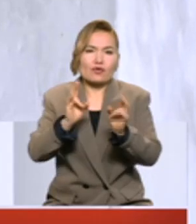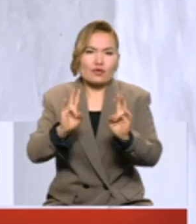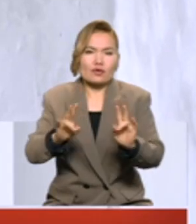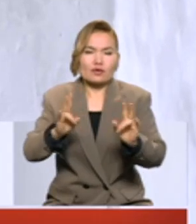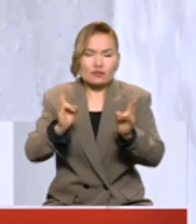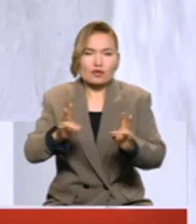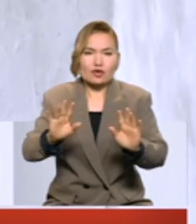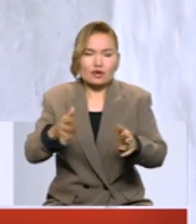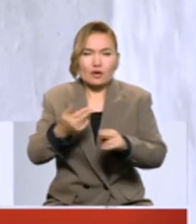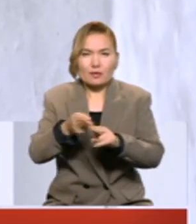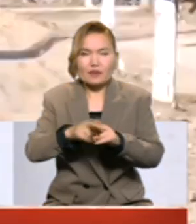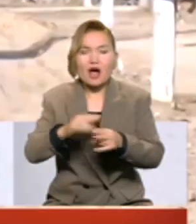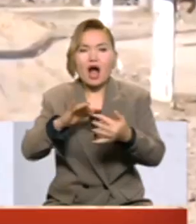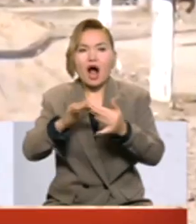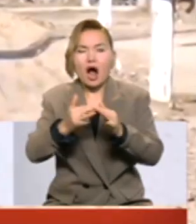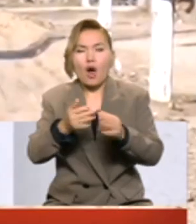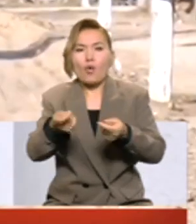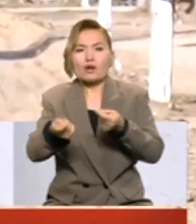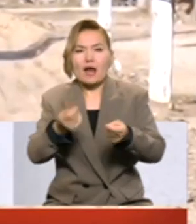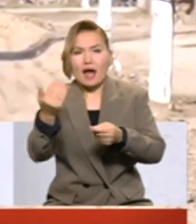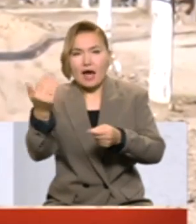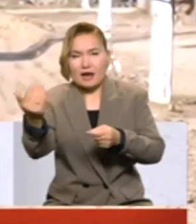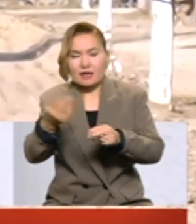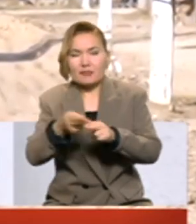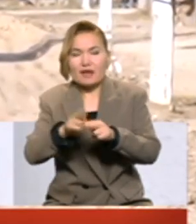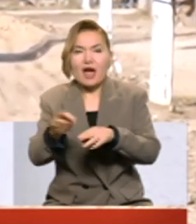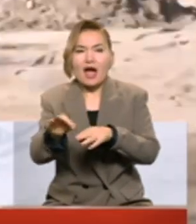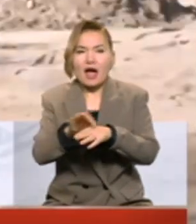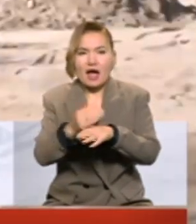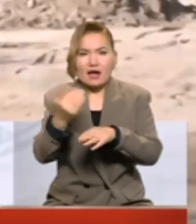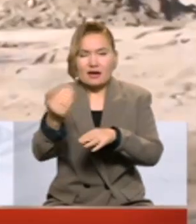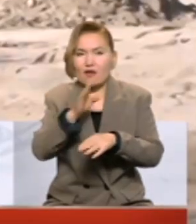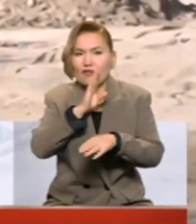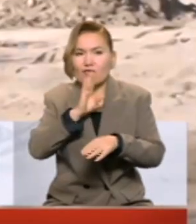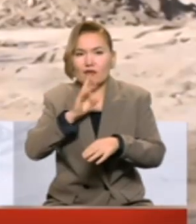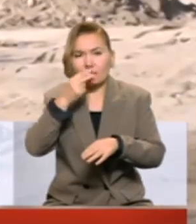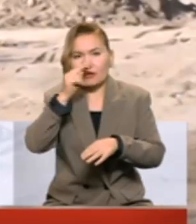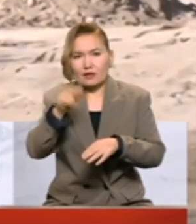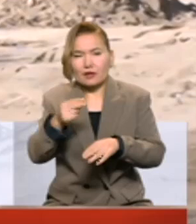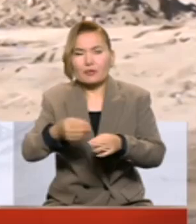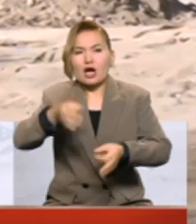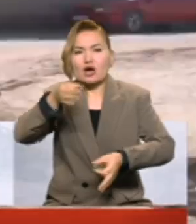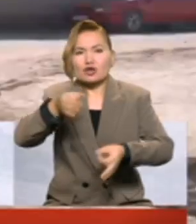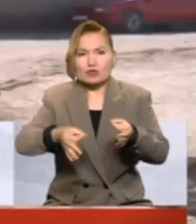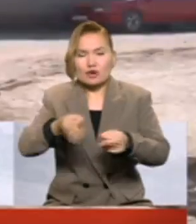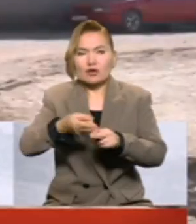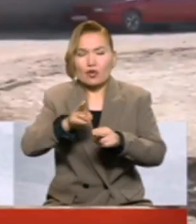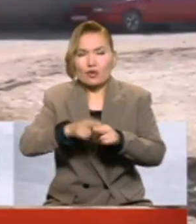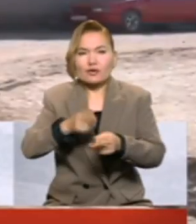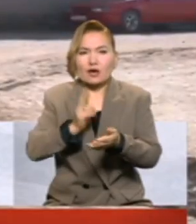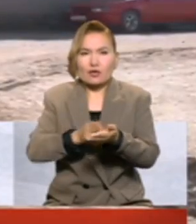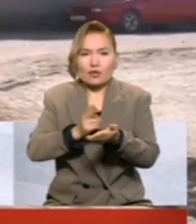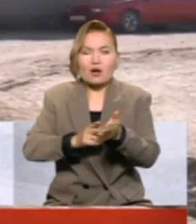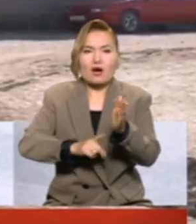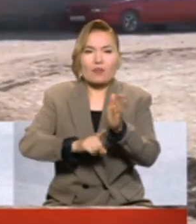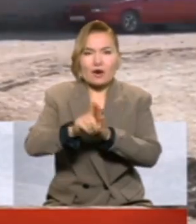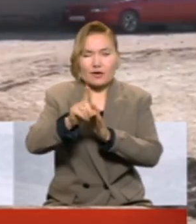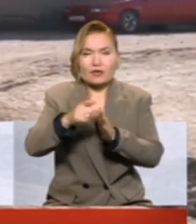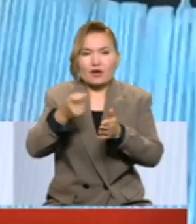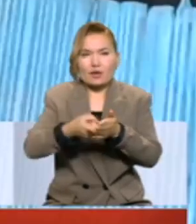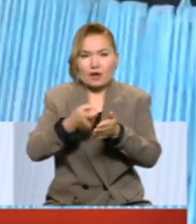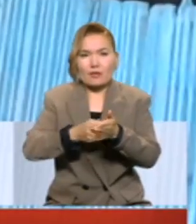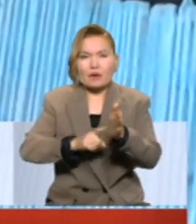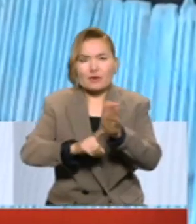отыр. Мемлекеттік қызметке тергеу амалдары аяқталып, сот үкіметі шыққан дейін қандай шара